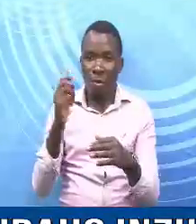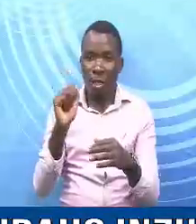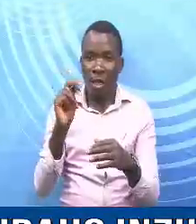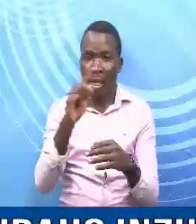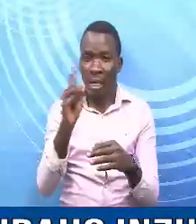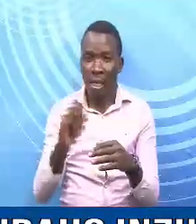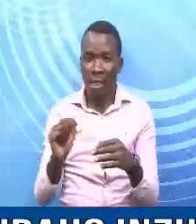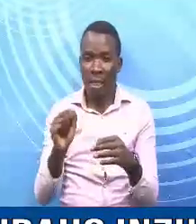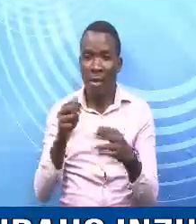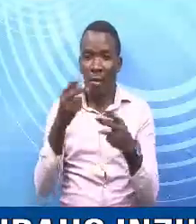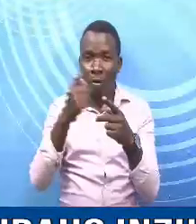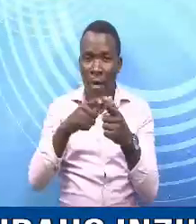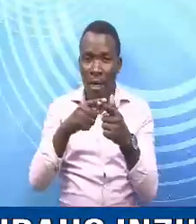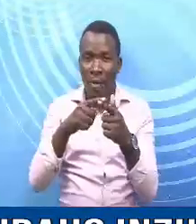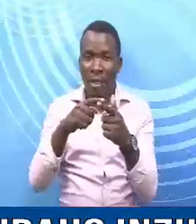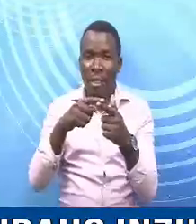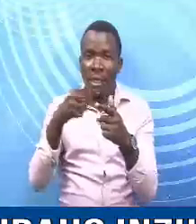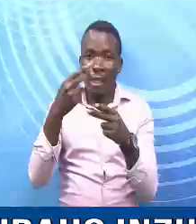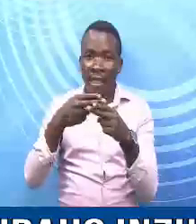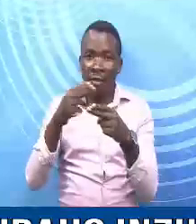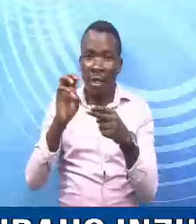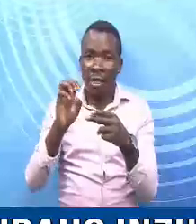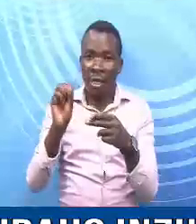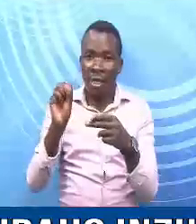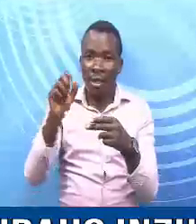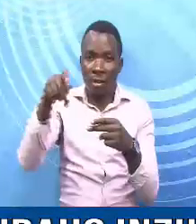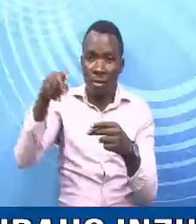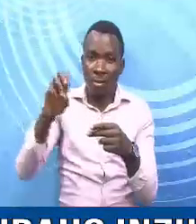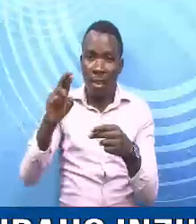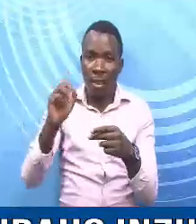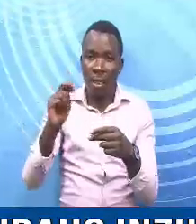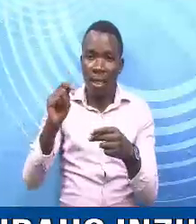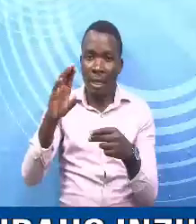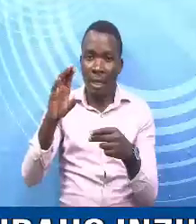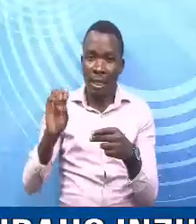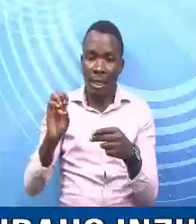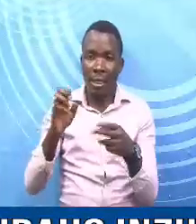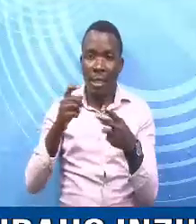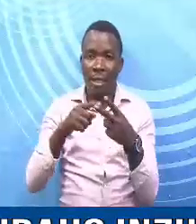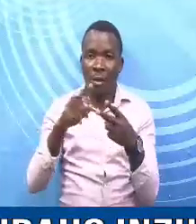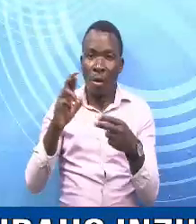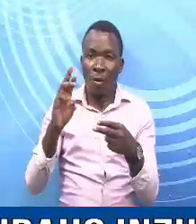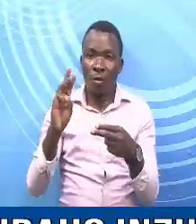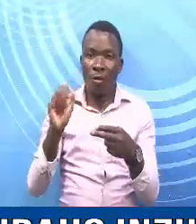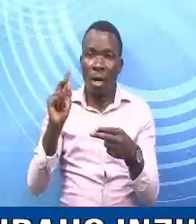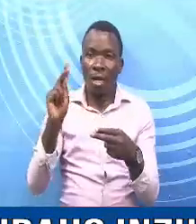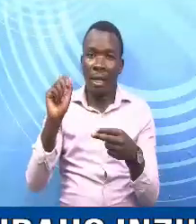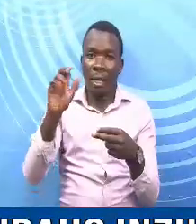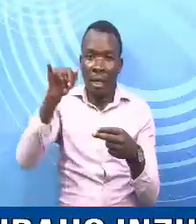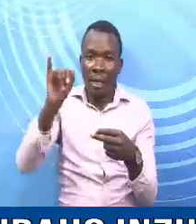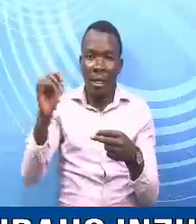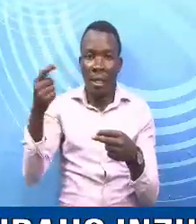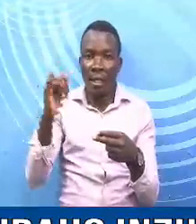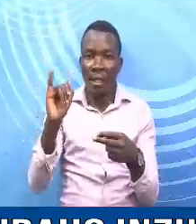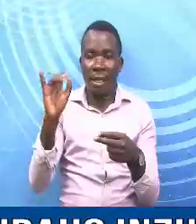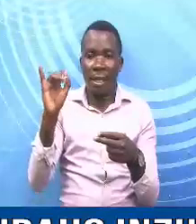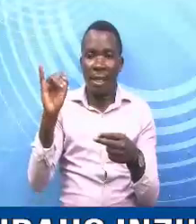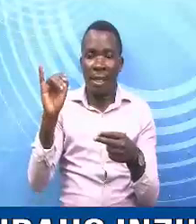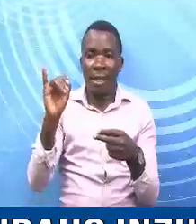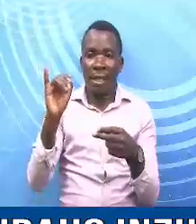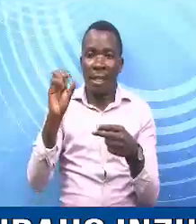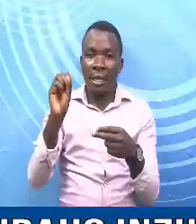yitwa Esperance yatwariwe inzugi ebyiri icyarimwe rwa Kayigi bamutwaye urugi. Samvura Nepo